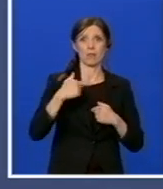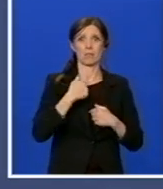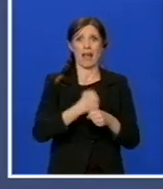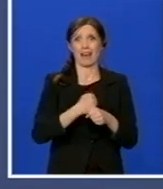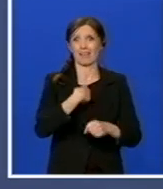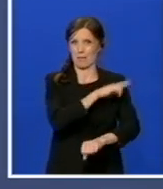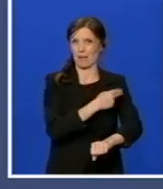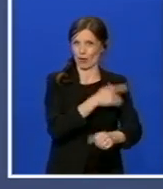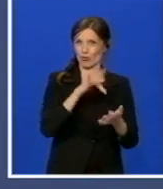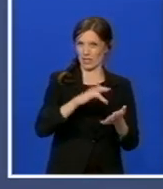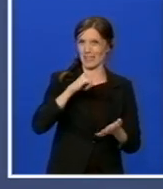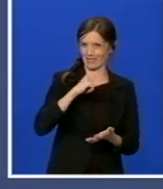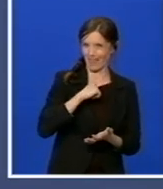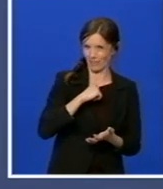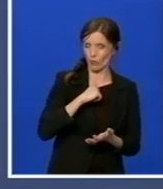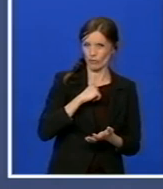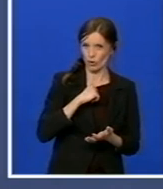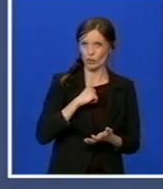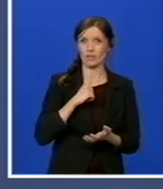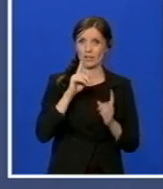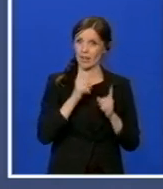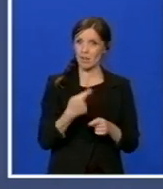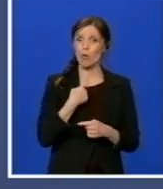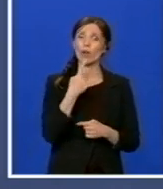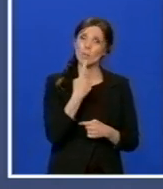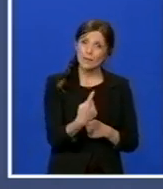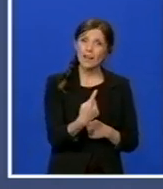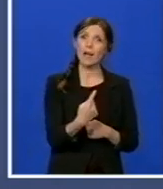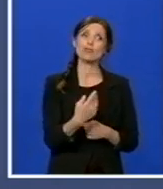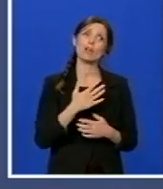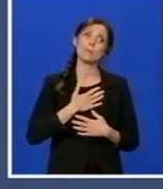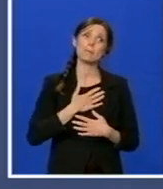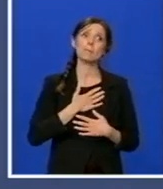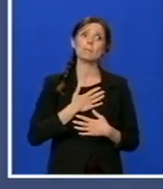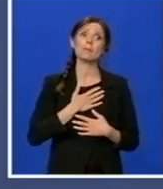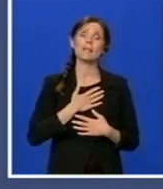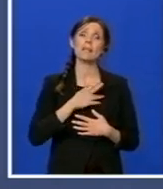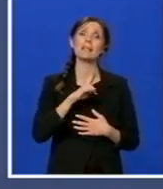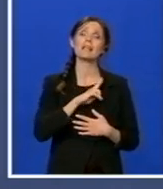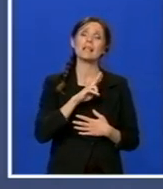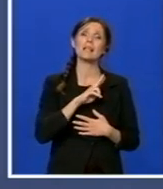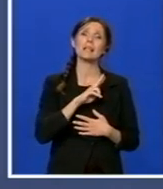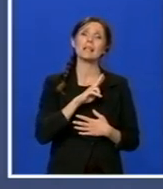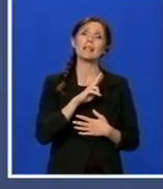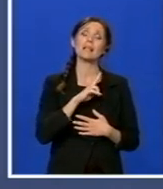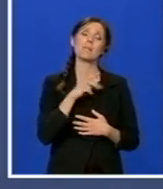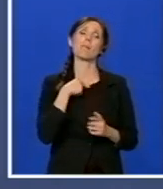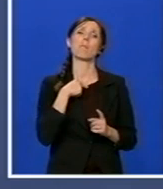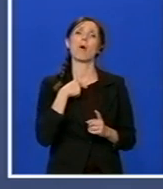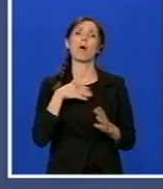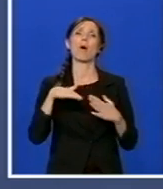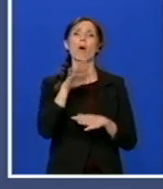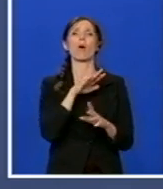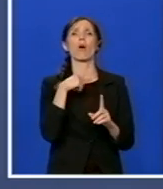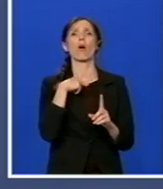centra Vojvodine moram reći da mi imamo na neki način sliku da je to samo